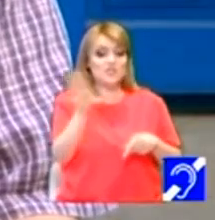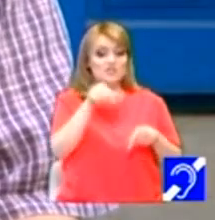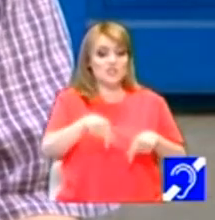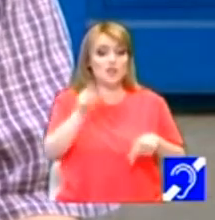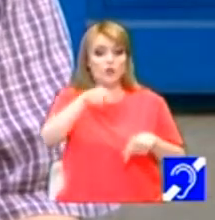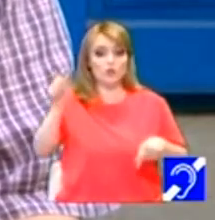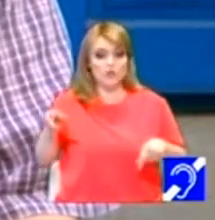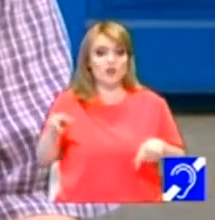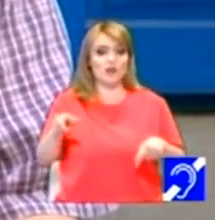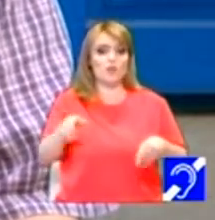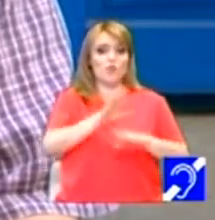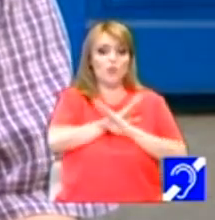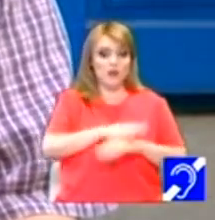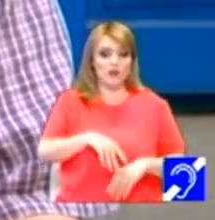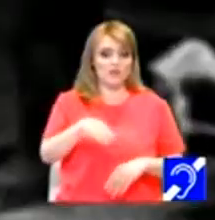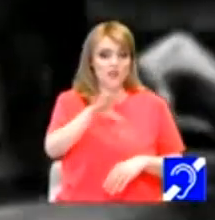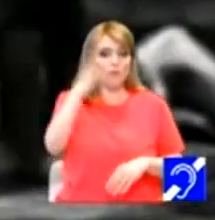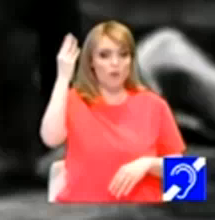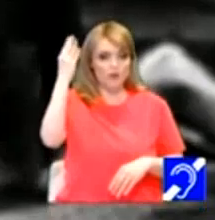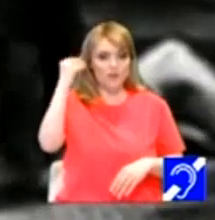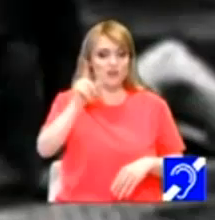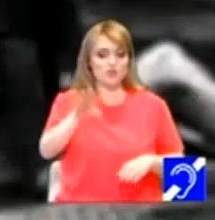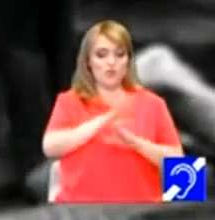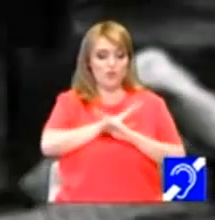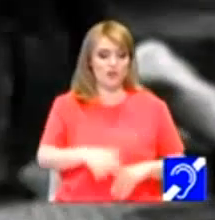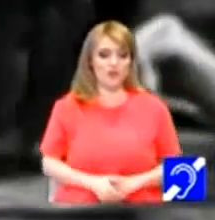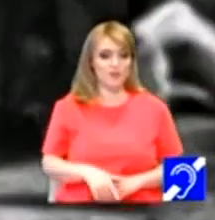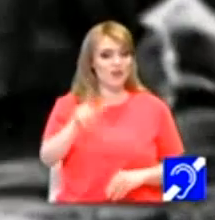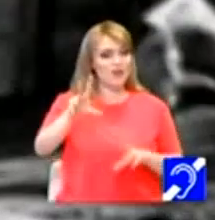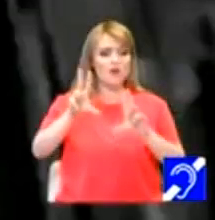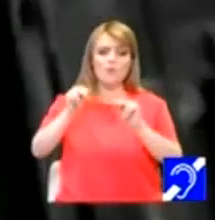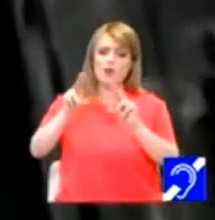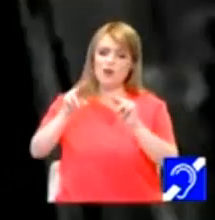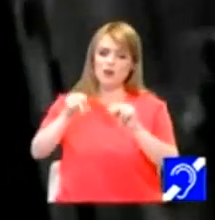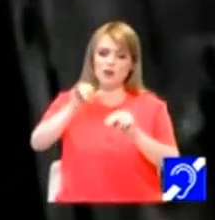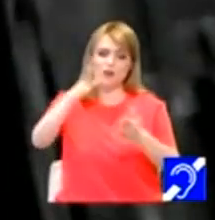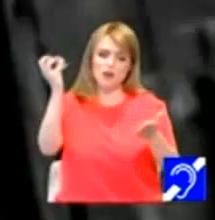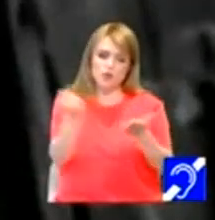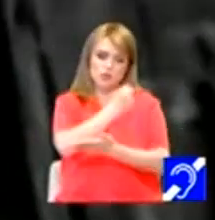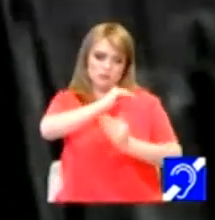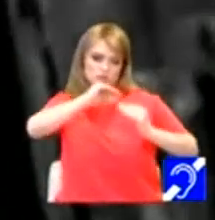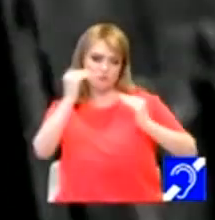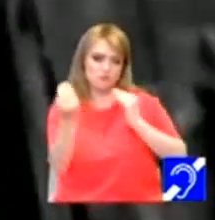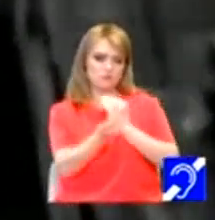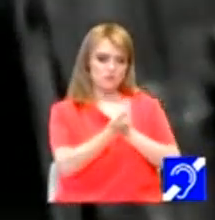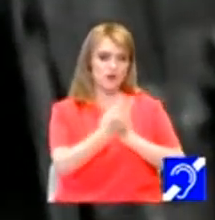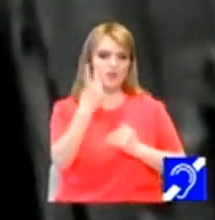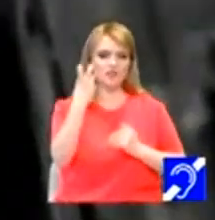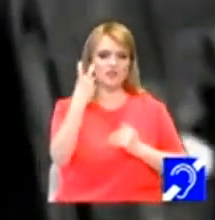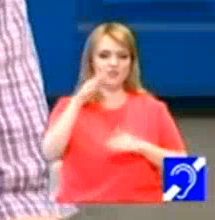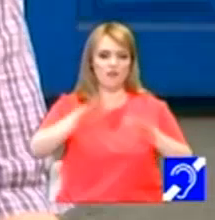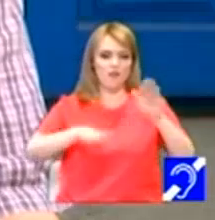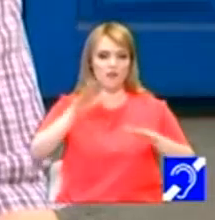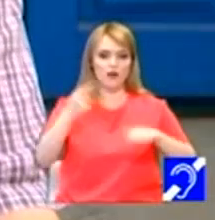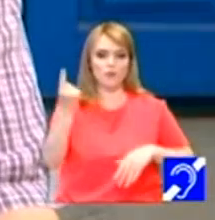Asta e libertate, a fost. Ne-a liberat. Mare noroc a avut familia Novițchi că reușise să ascundă vreo 200 de kilograme de